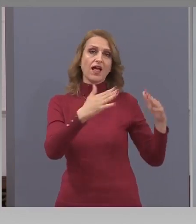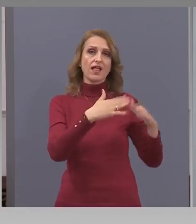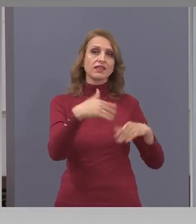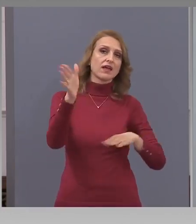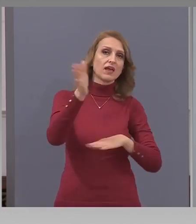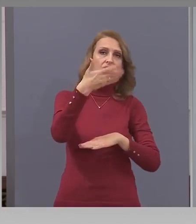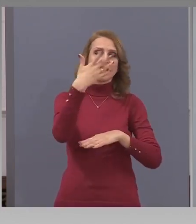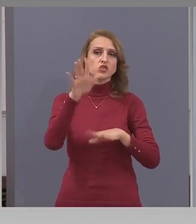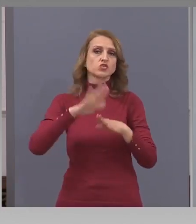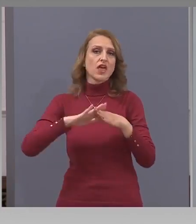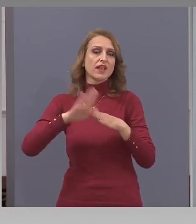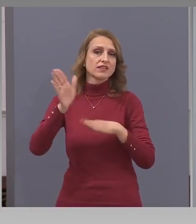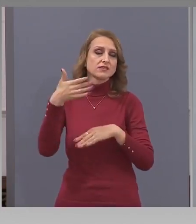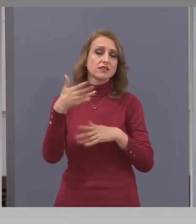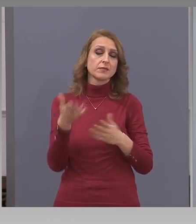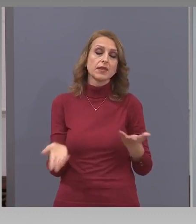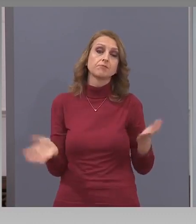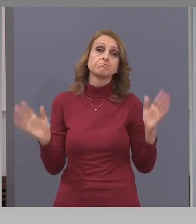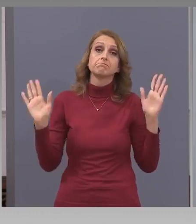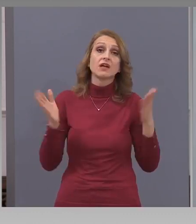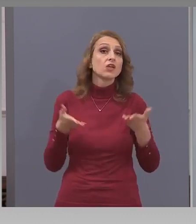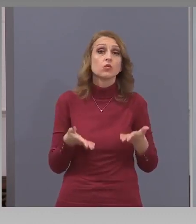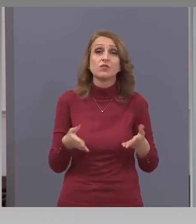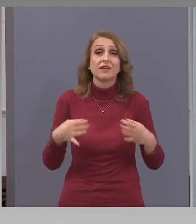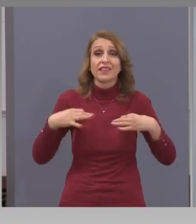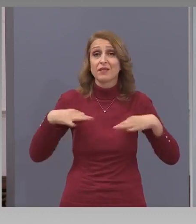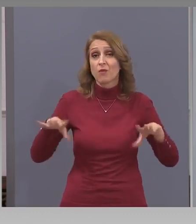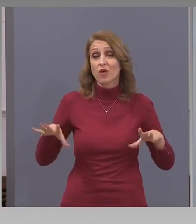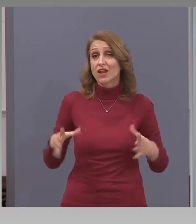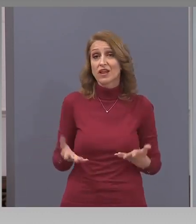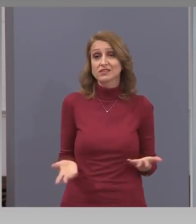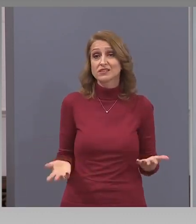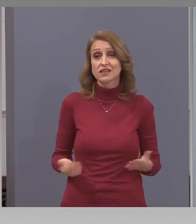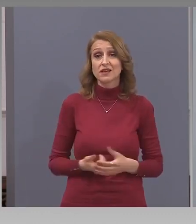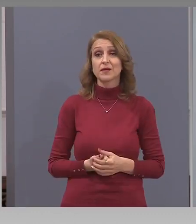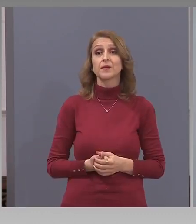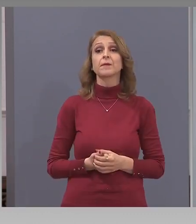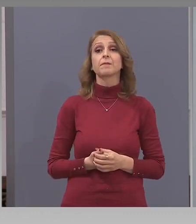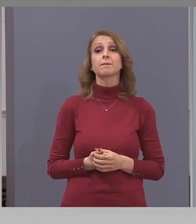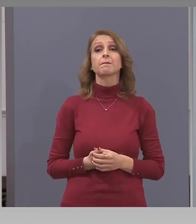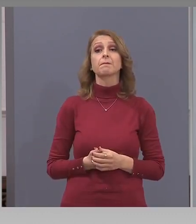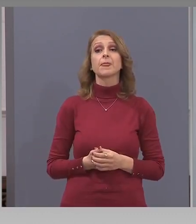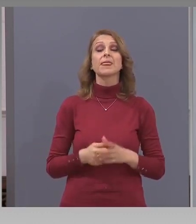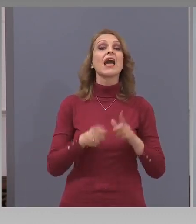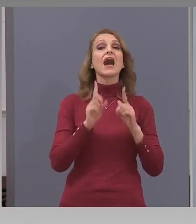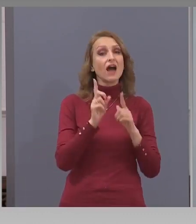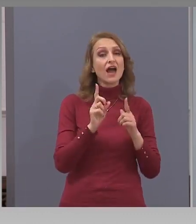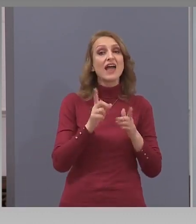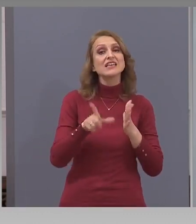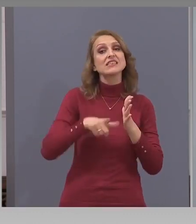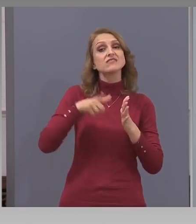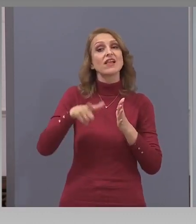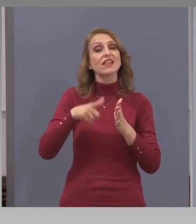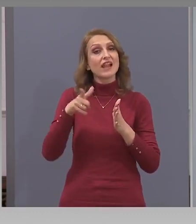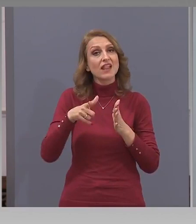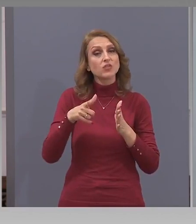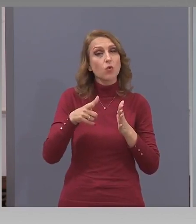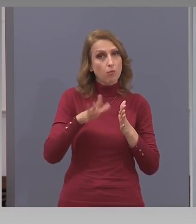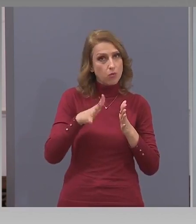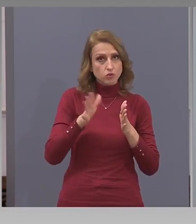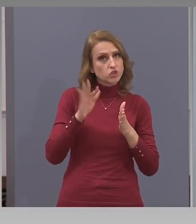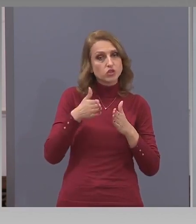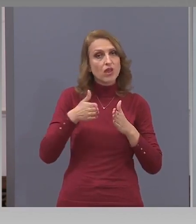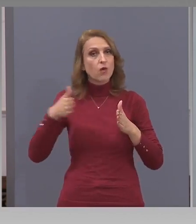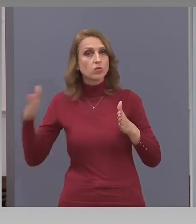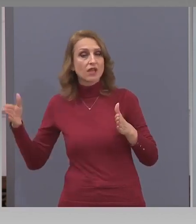черни знамена. Добре, това е демокрацията. Ще удължите ли извънредното положение, въпрос? Моля? Ще удължите ли